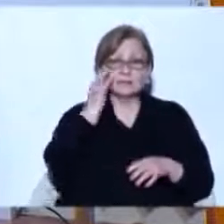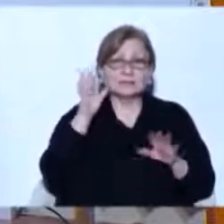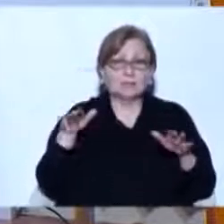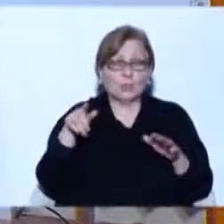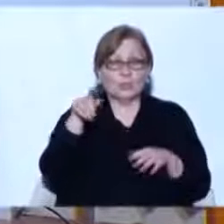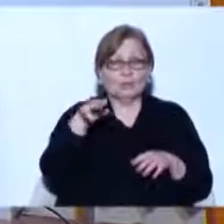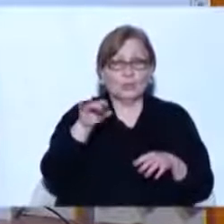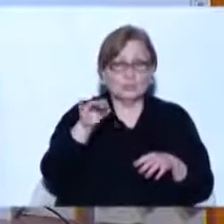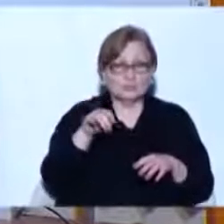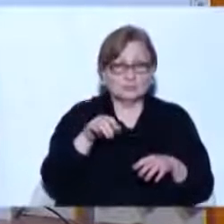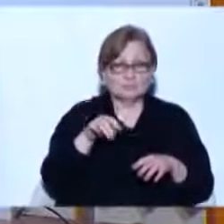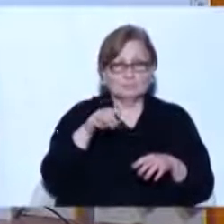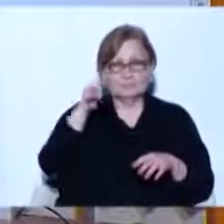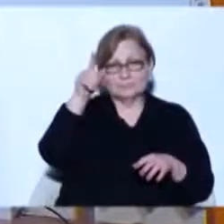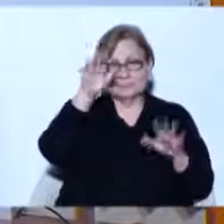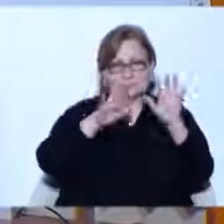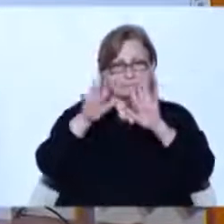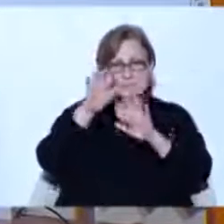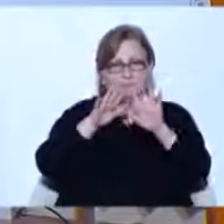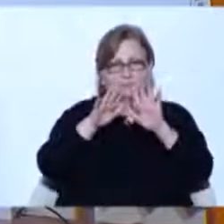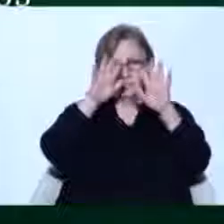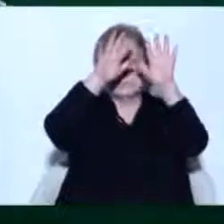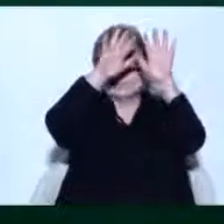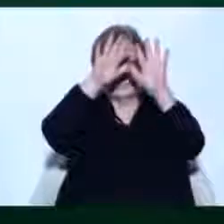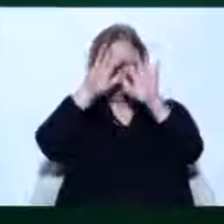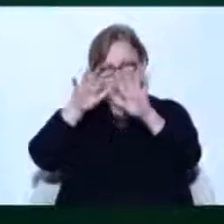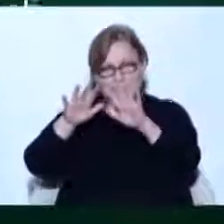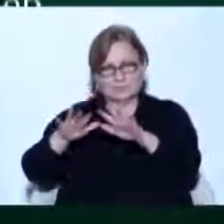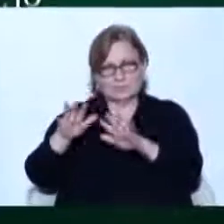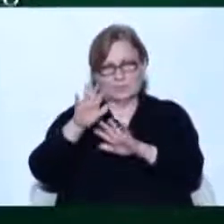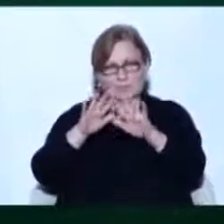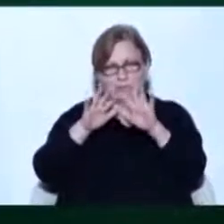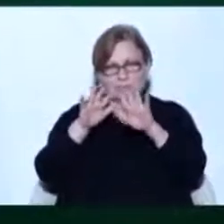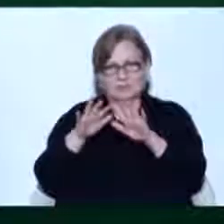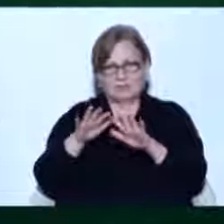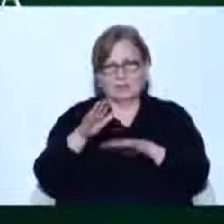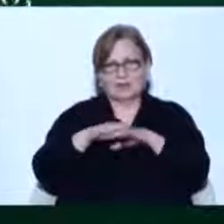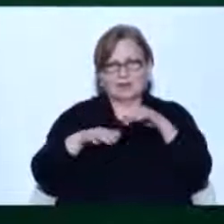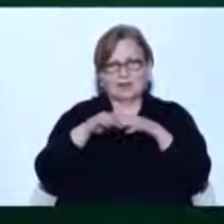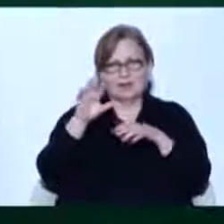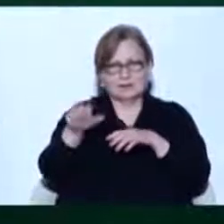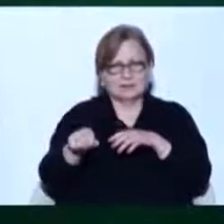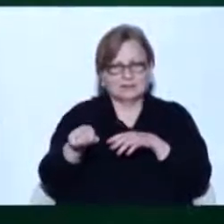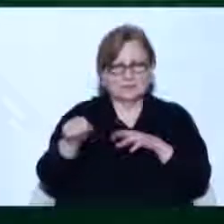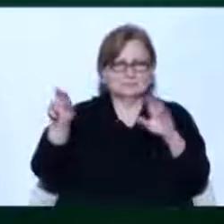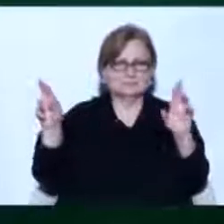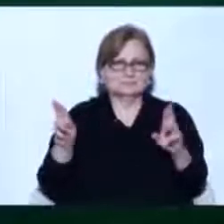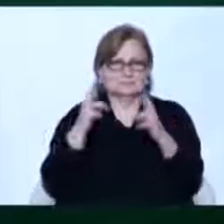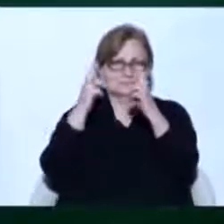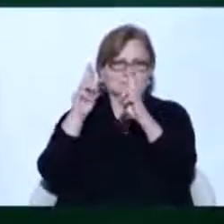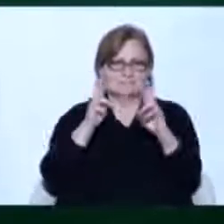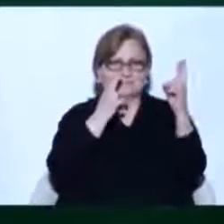ტოტო. ღუბო ნელ-ნელად ცაცხვის ხისკენ დაეშვა. ხელი მოჰკიდა ტოტოს და ვალსის